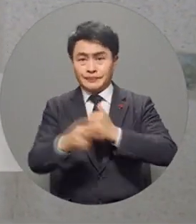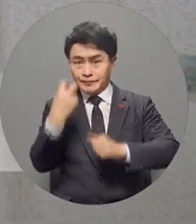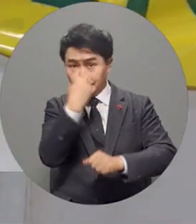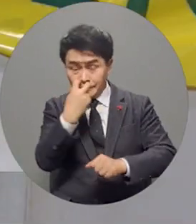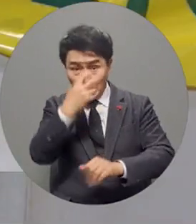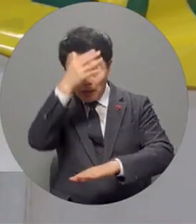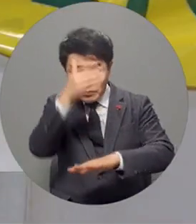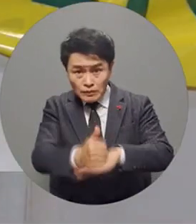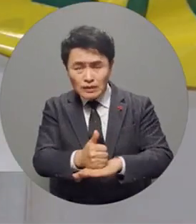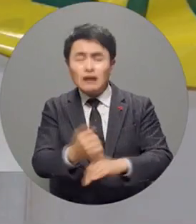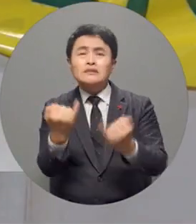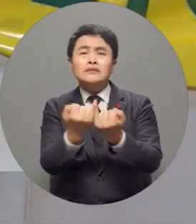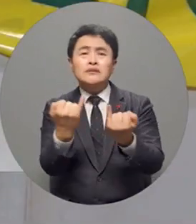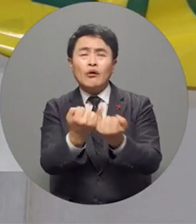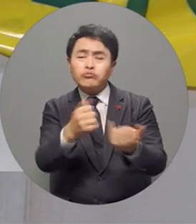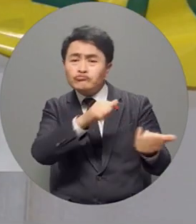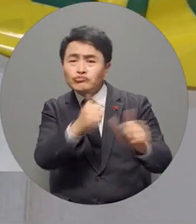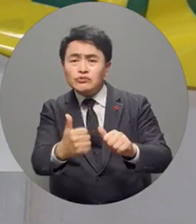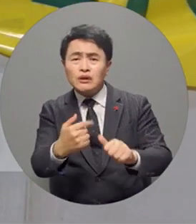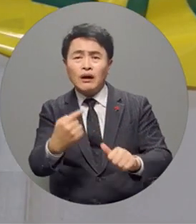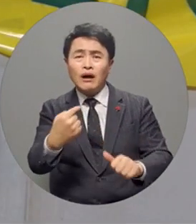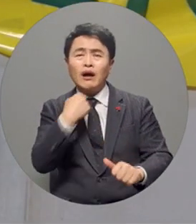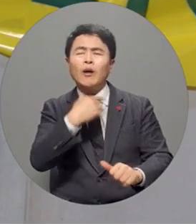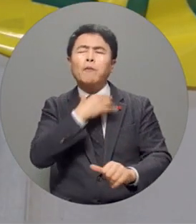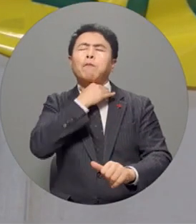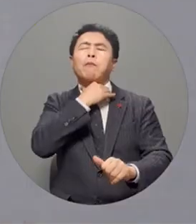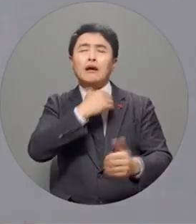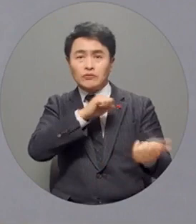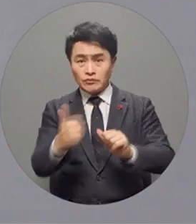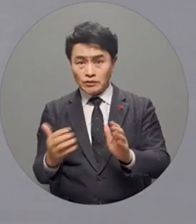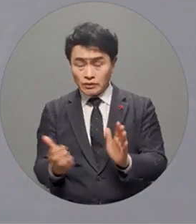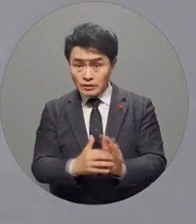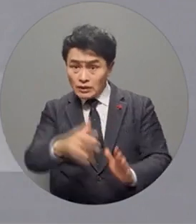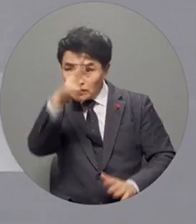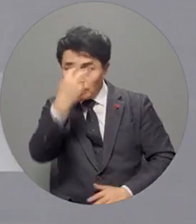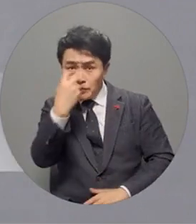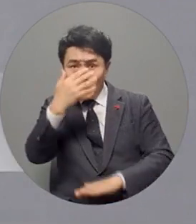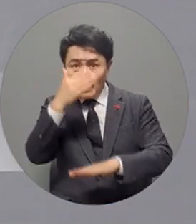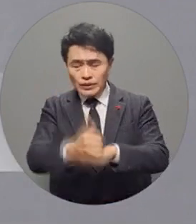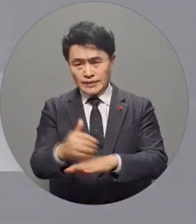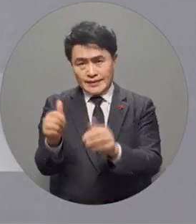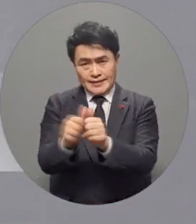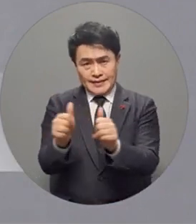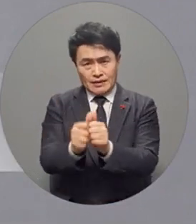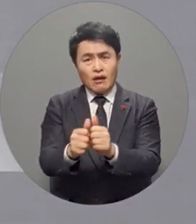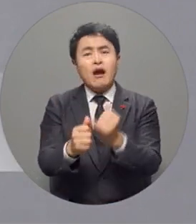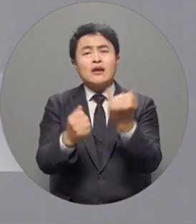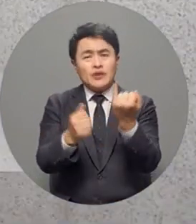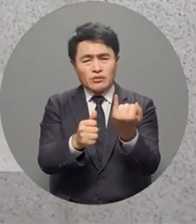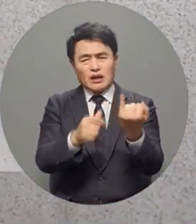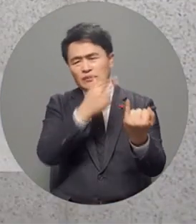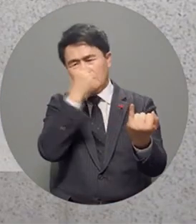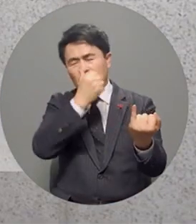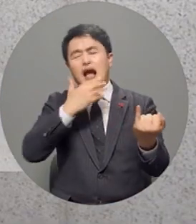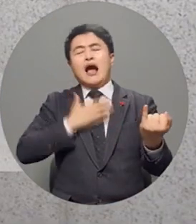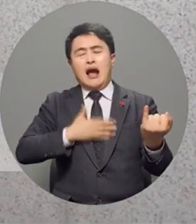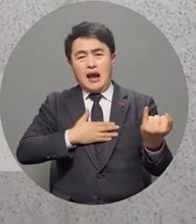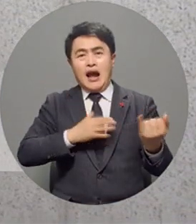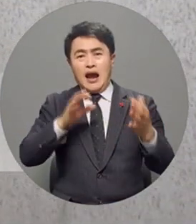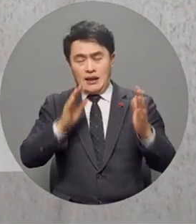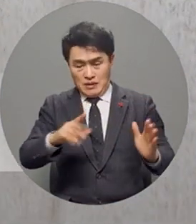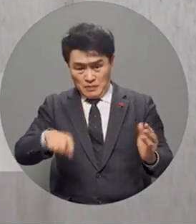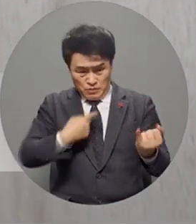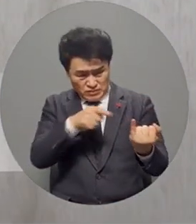국립과학수사연구원의 부검 결과 여성의 사인은 질식사로 확인됐으며 경찰 조사에서 남성은 여성과 알고 지내던 사이였고